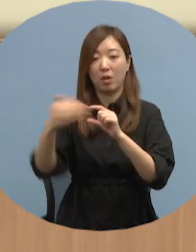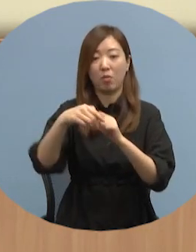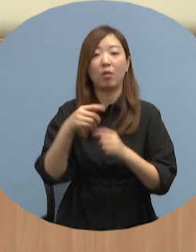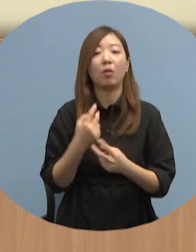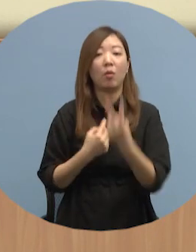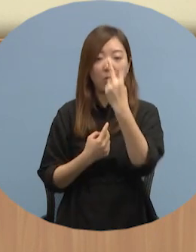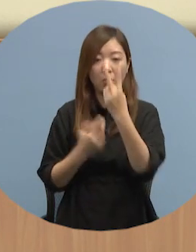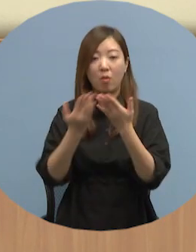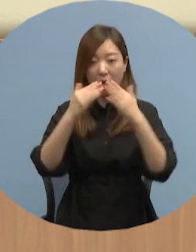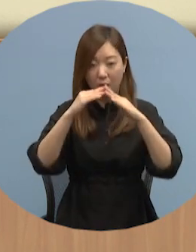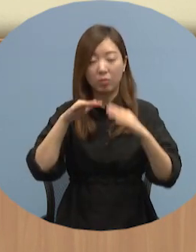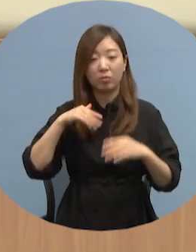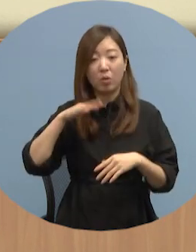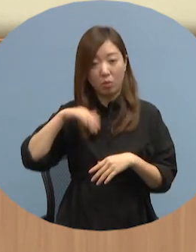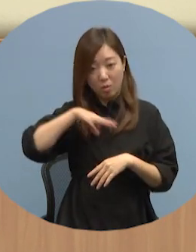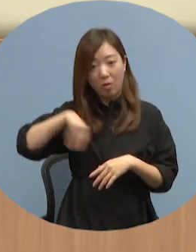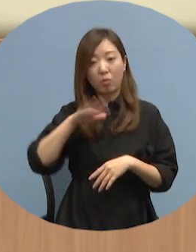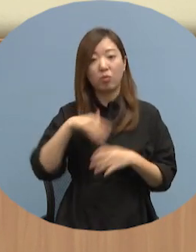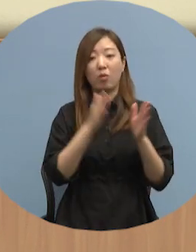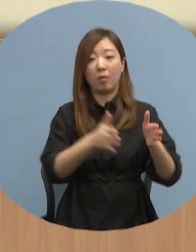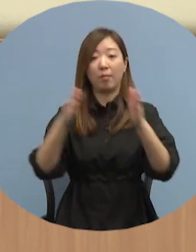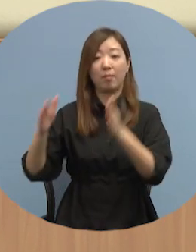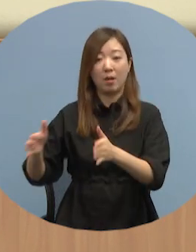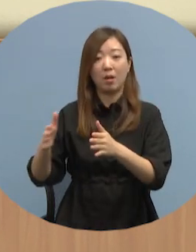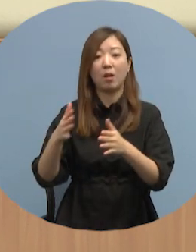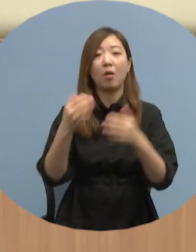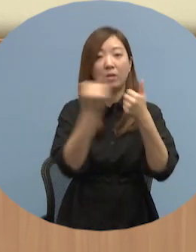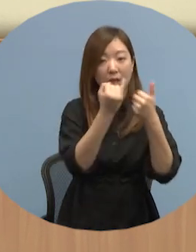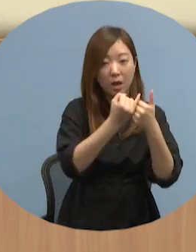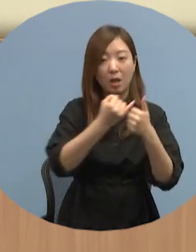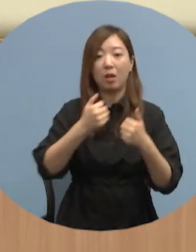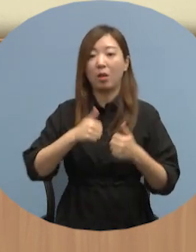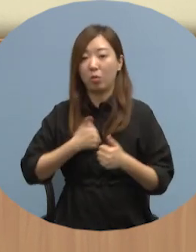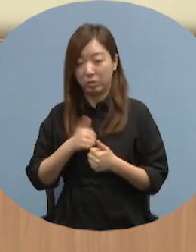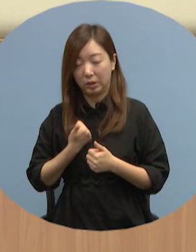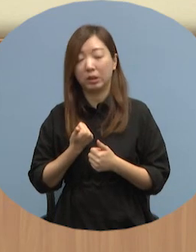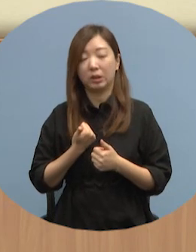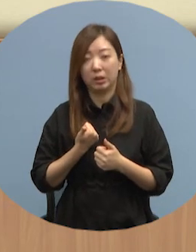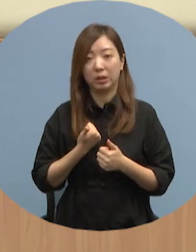校我們都會安排就是請那些學校那些學生和